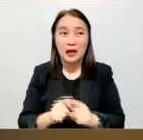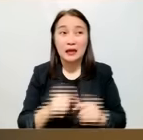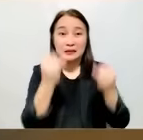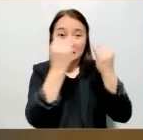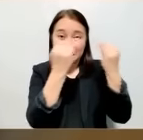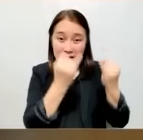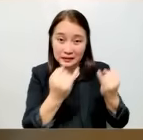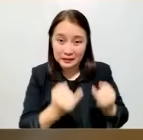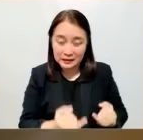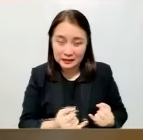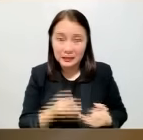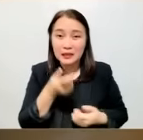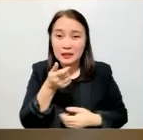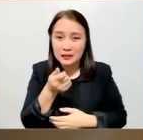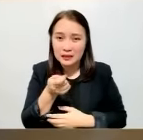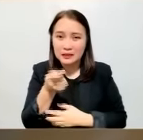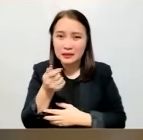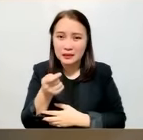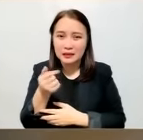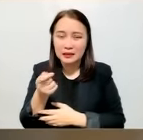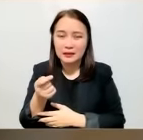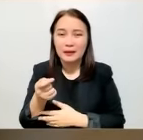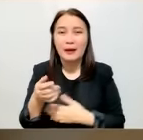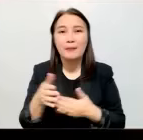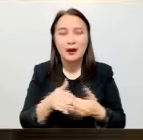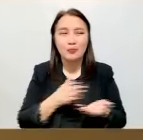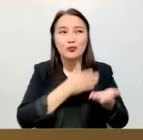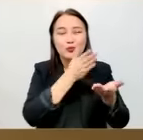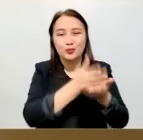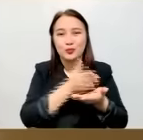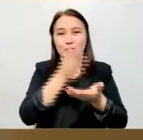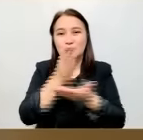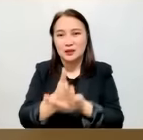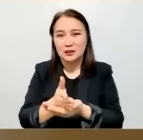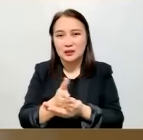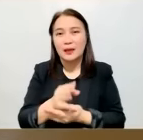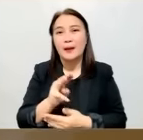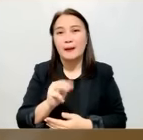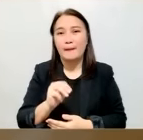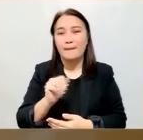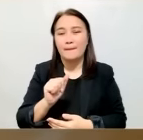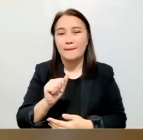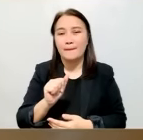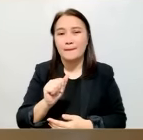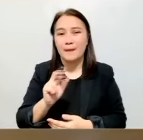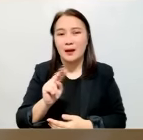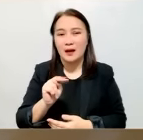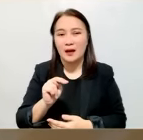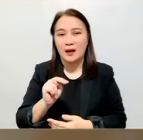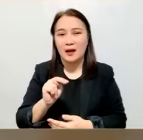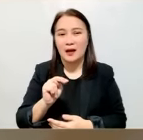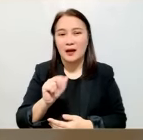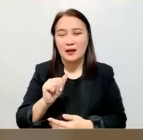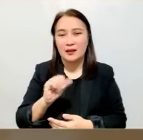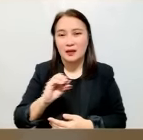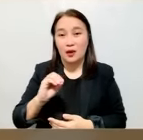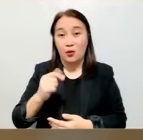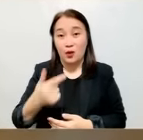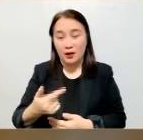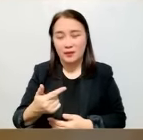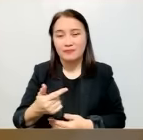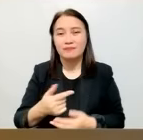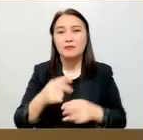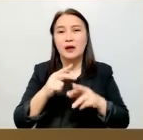mga dinarayo ng mga nagsisimba at turista sa Manawag. Immediately nag-respond yung mga tao natin and found out